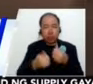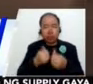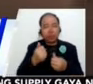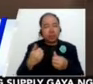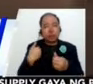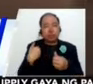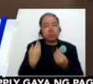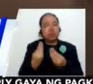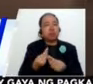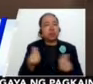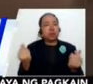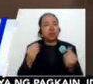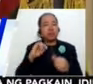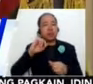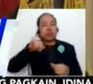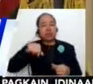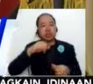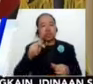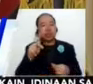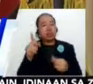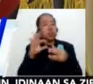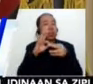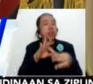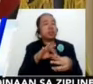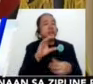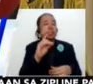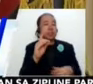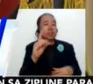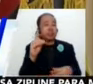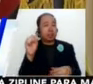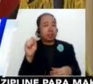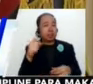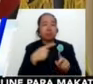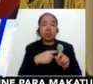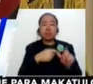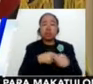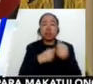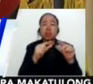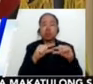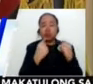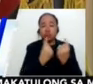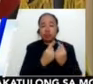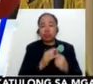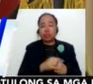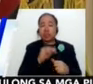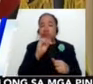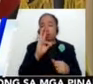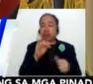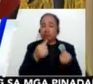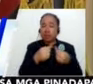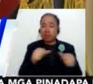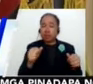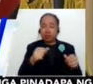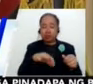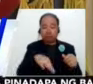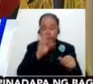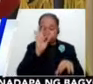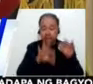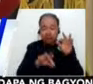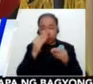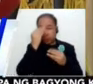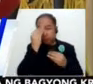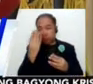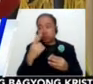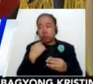squad at iba pang grupo. Kung meron man po na madidig up po tayo na mga involvement po ng police, ang sabi po ng ating Chief